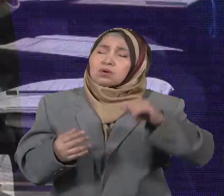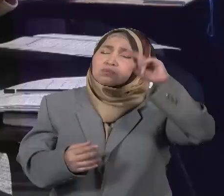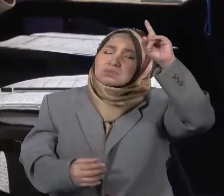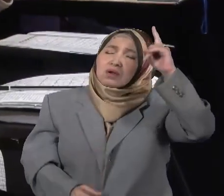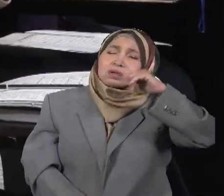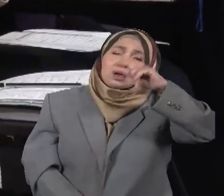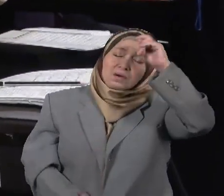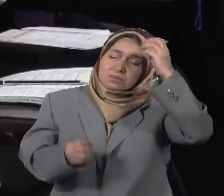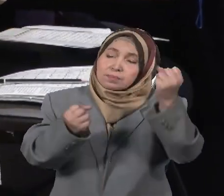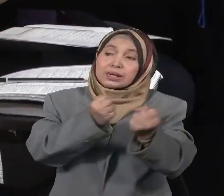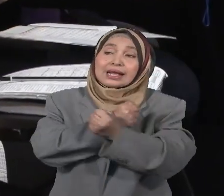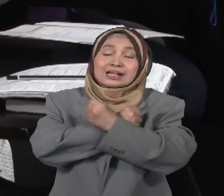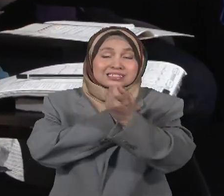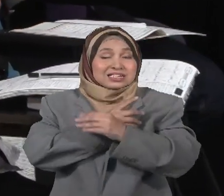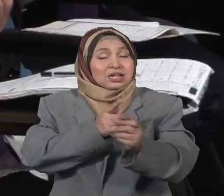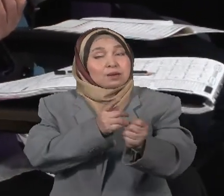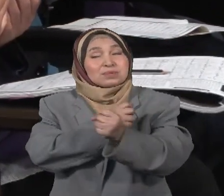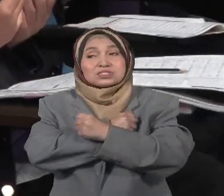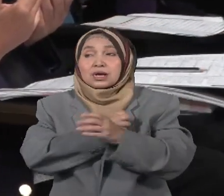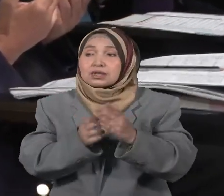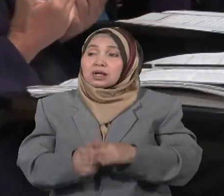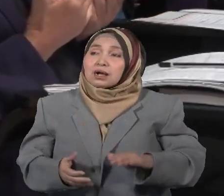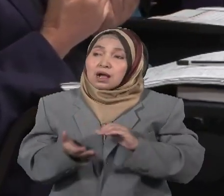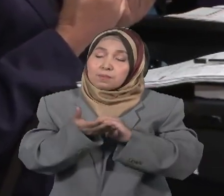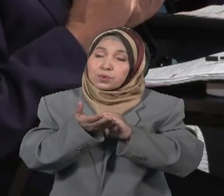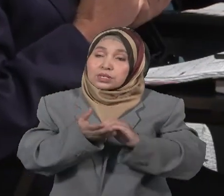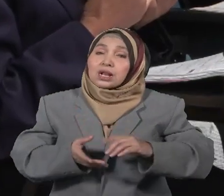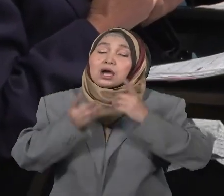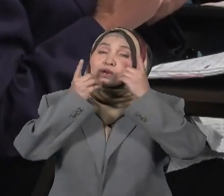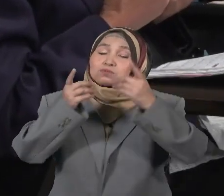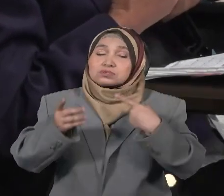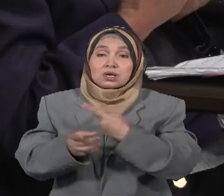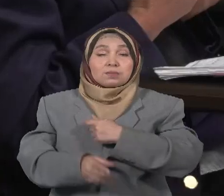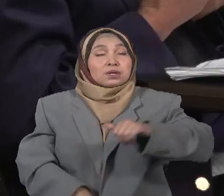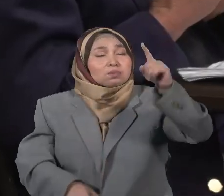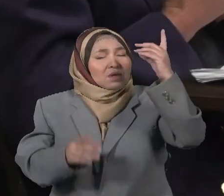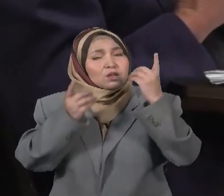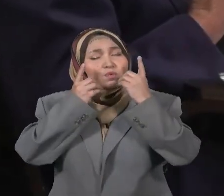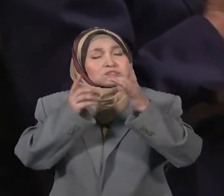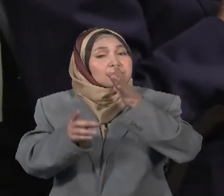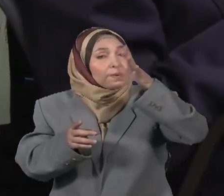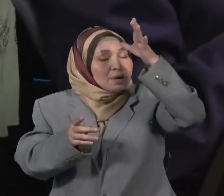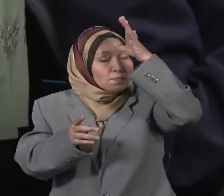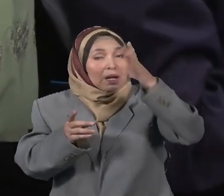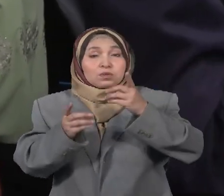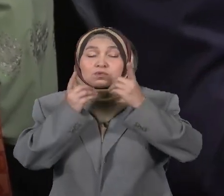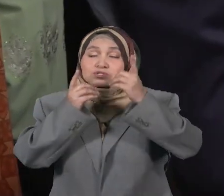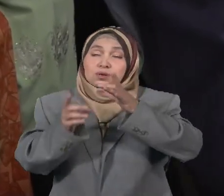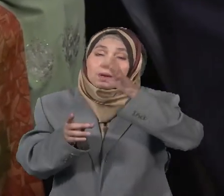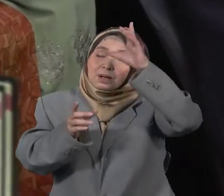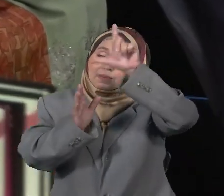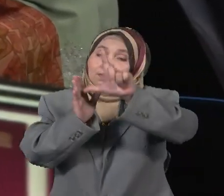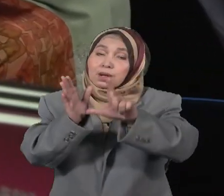ويا رحمن ويا رحيم Ampunilah dosa kami ya Allah, dosa ibu ayah kami, ibu ayah mertua kami,